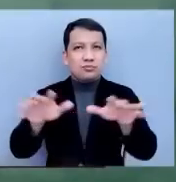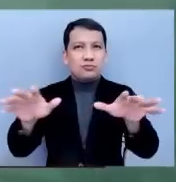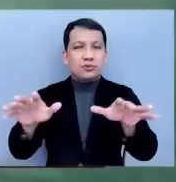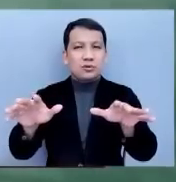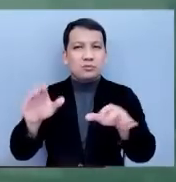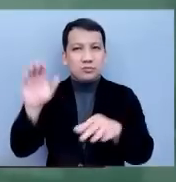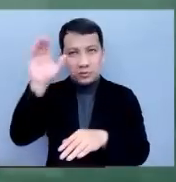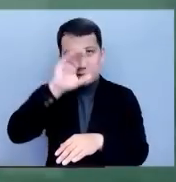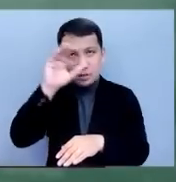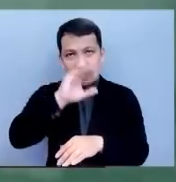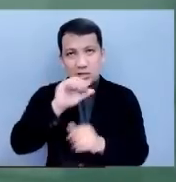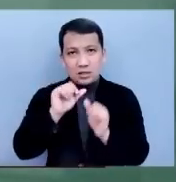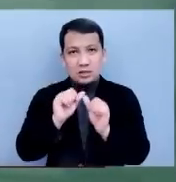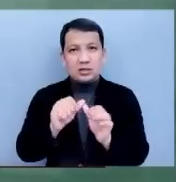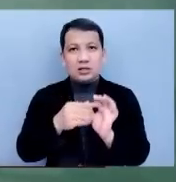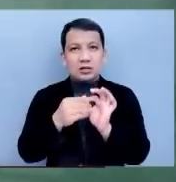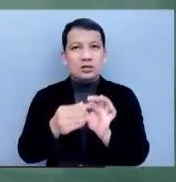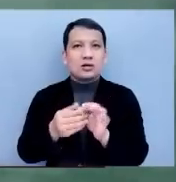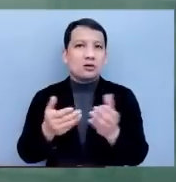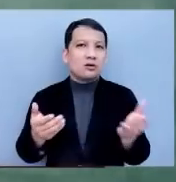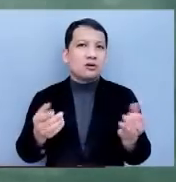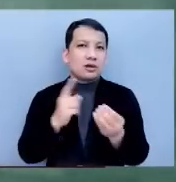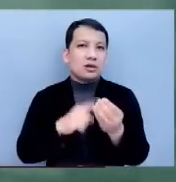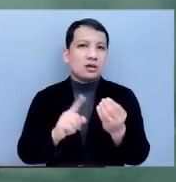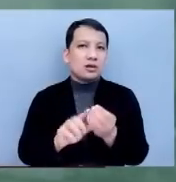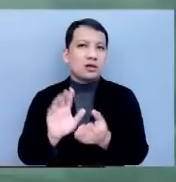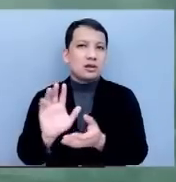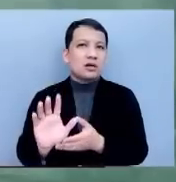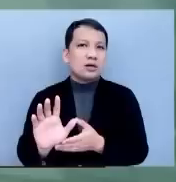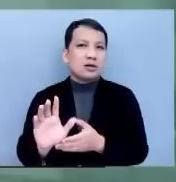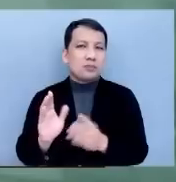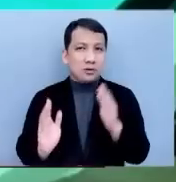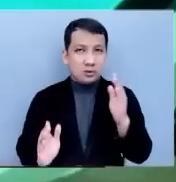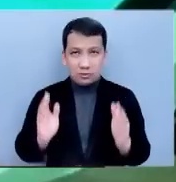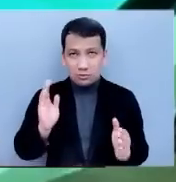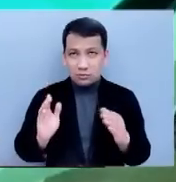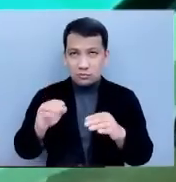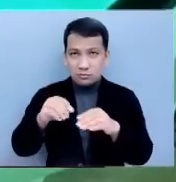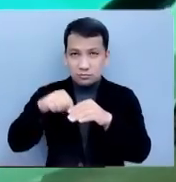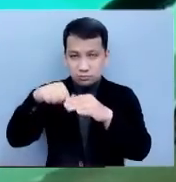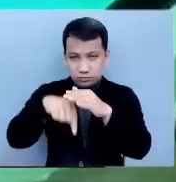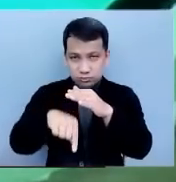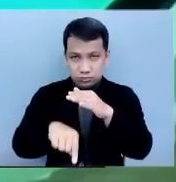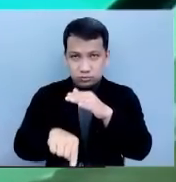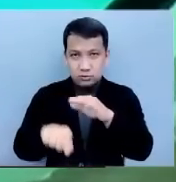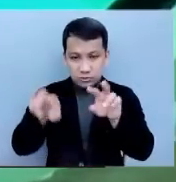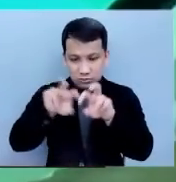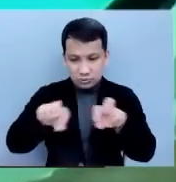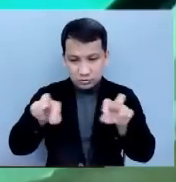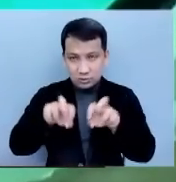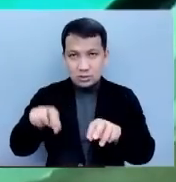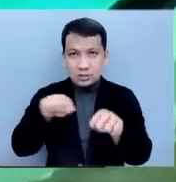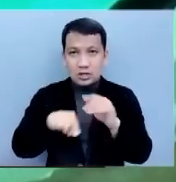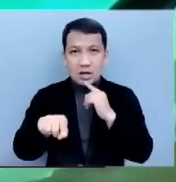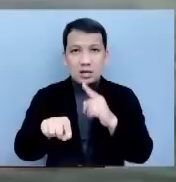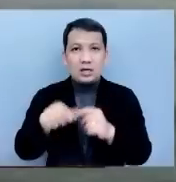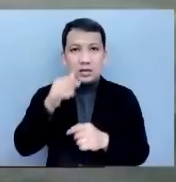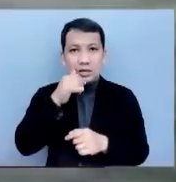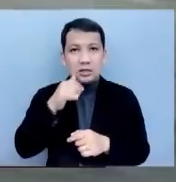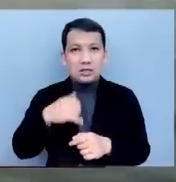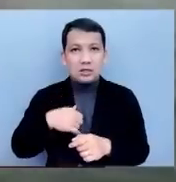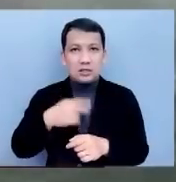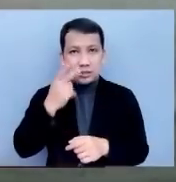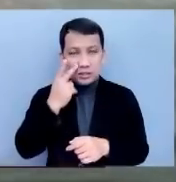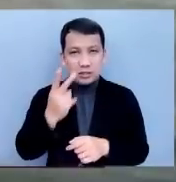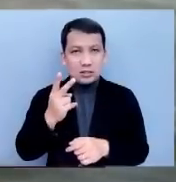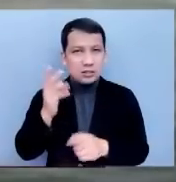and rescue operations. Pati nga diving robot na karating na sa search zone ng deep sea. Kahapon, may na-detect na